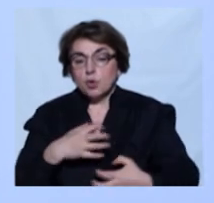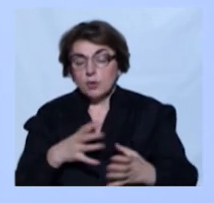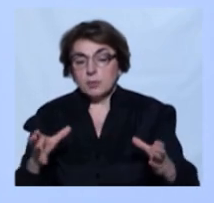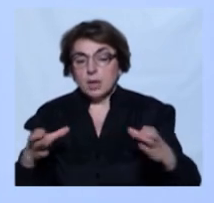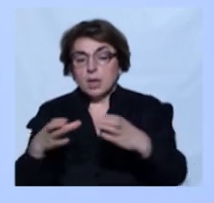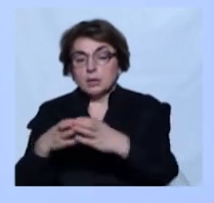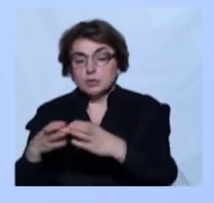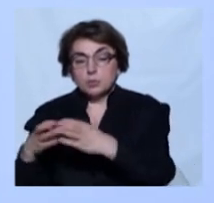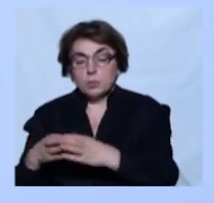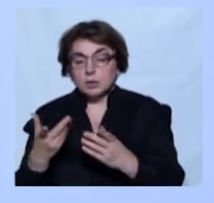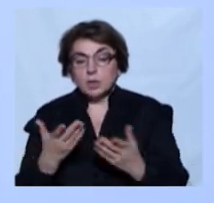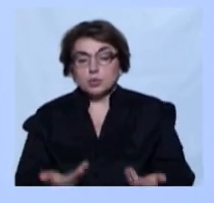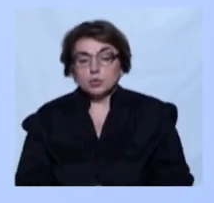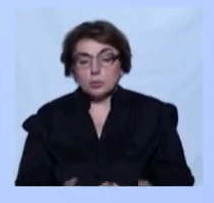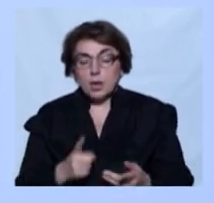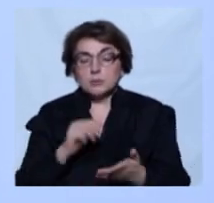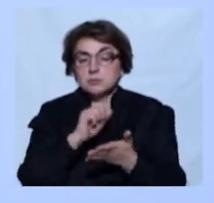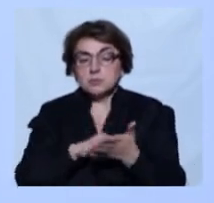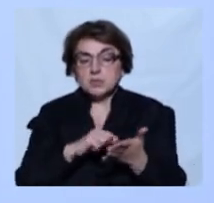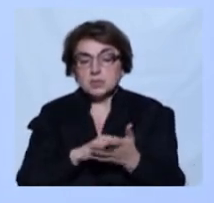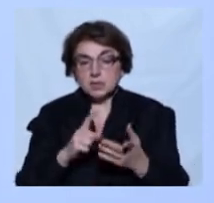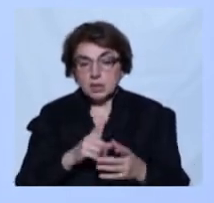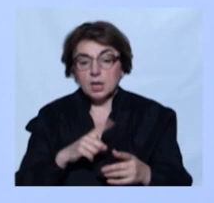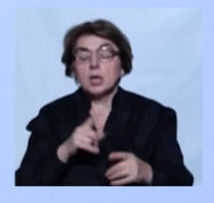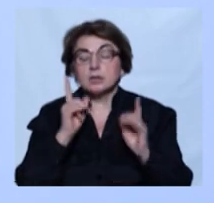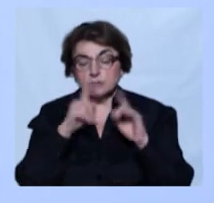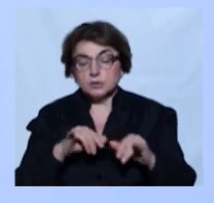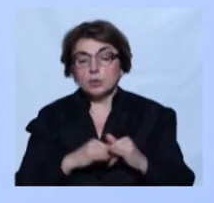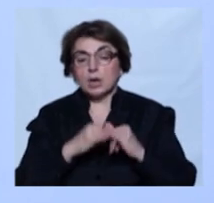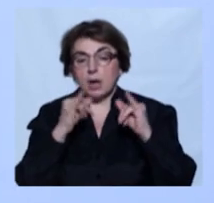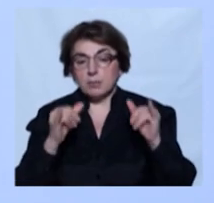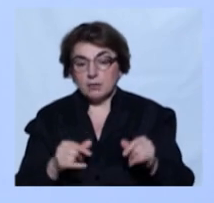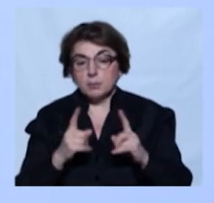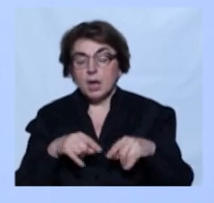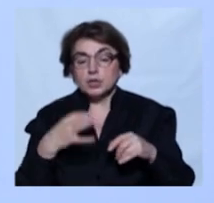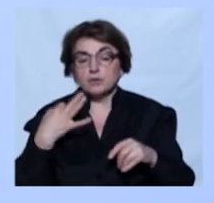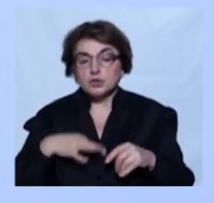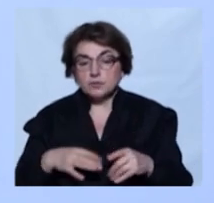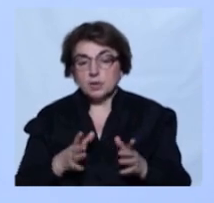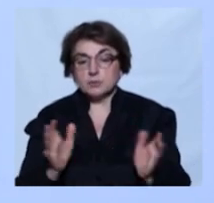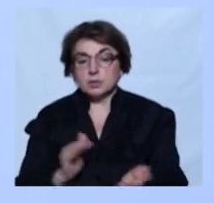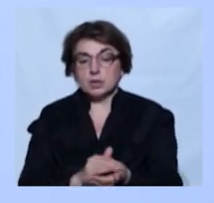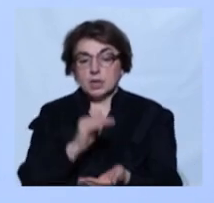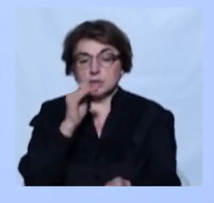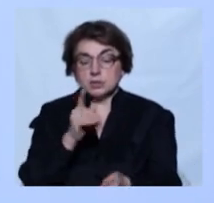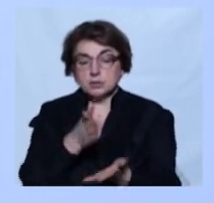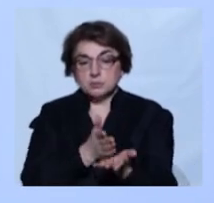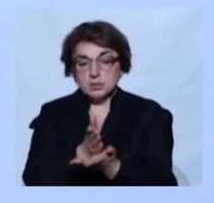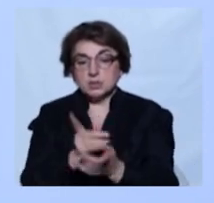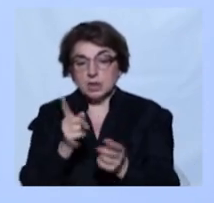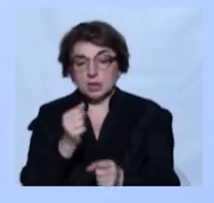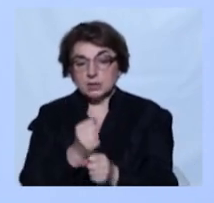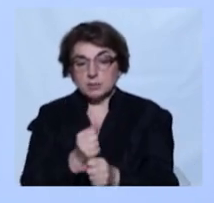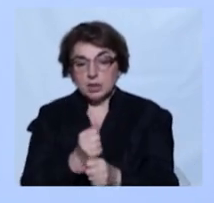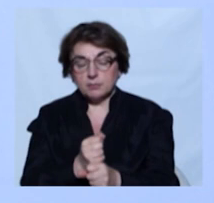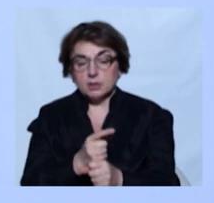და კიდევ ერთხელ შეგახსენებთ, რა არის ამის მიზეზი? გამრავლების მიზნით, ნაშიერების გაზრდის მიზნით აკეთებენ ისინი